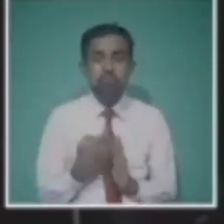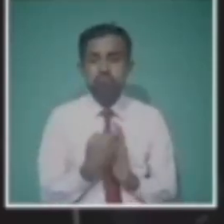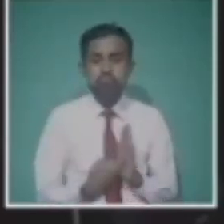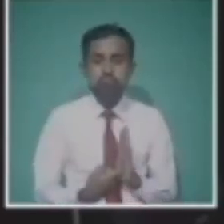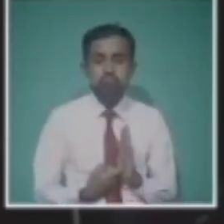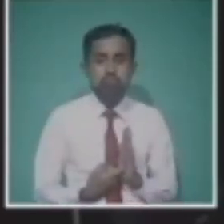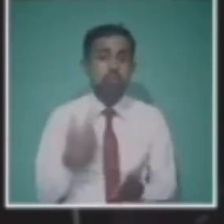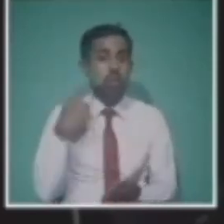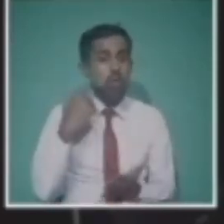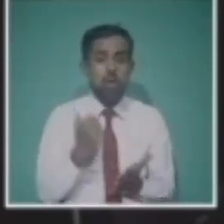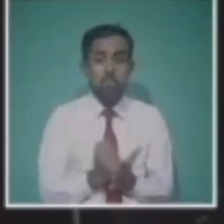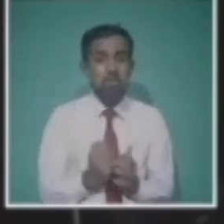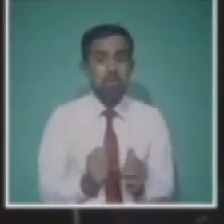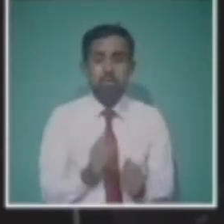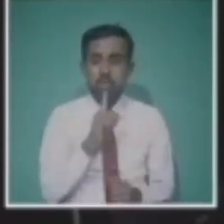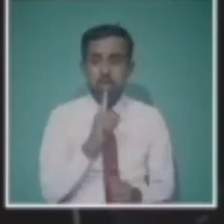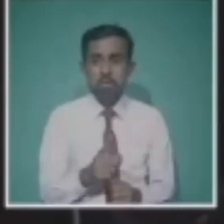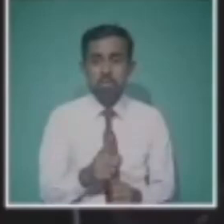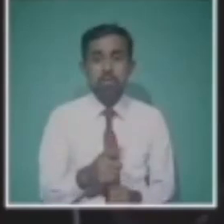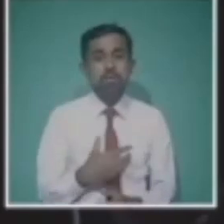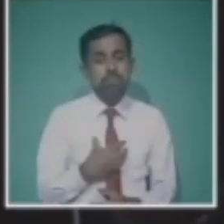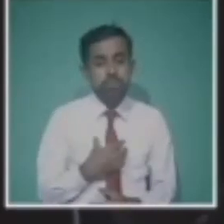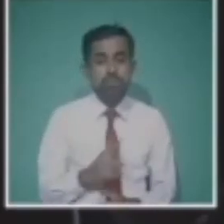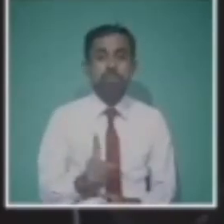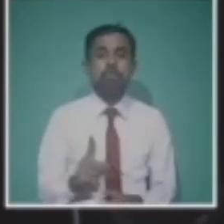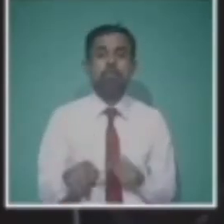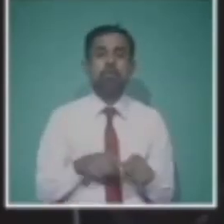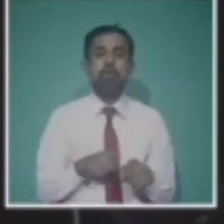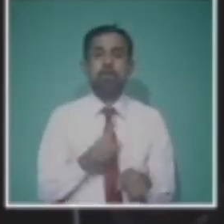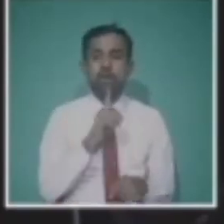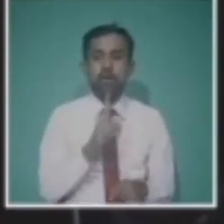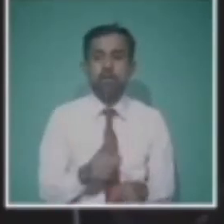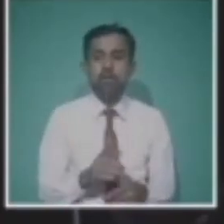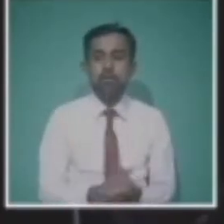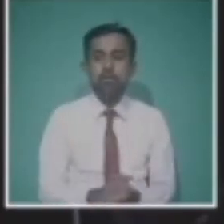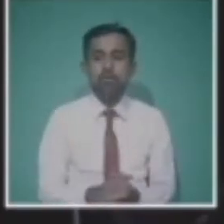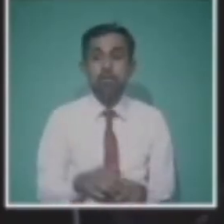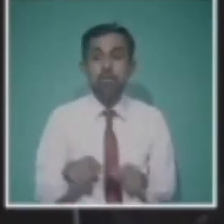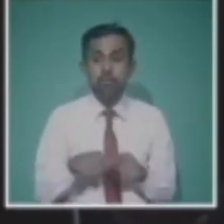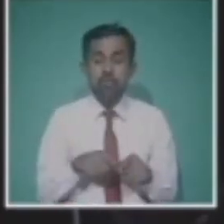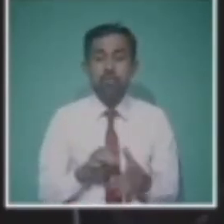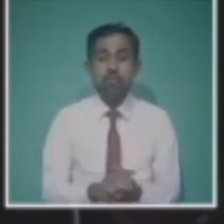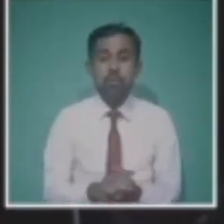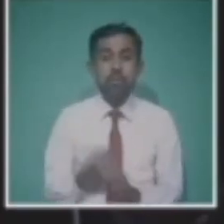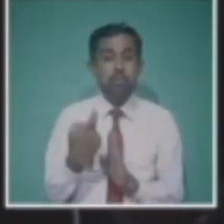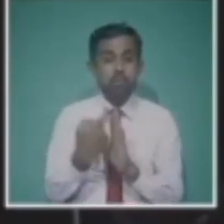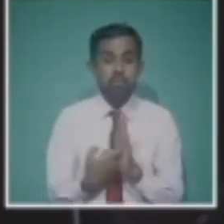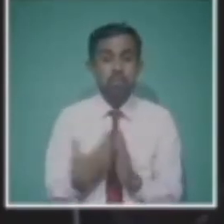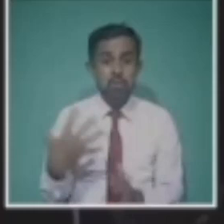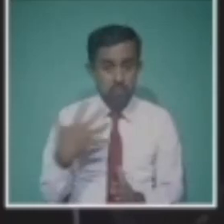කොන්දේසි බොහොම දුෂ්කරයි කියලත් කියනවා, වේදනාකාරී කියලත් කියනවා. ඒ වගේම ඒ